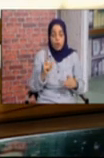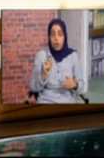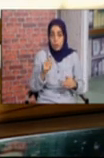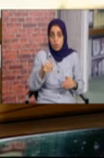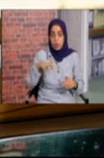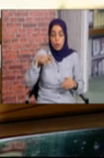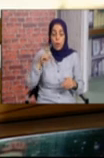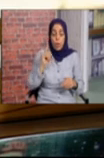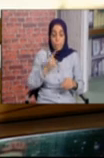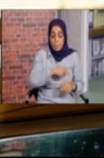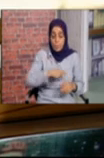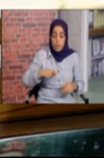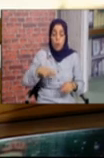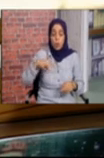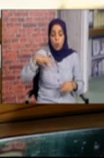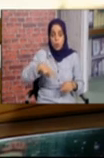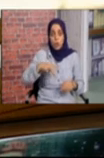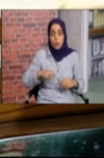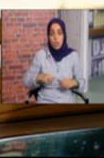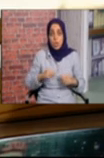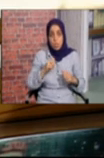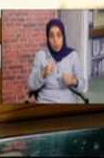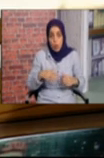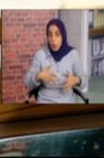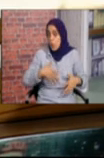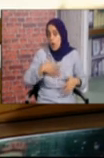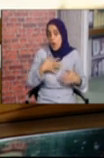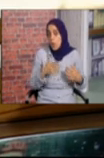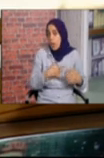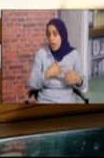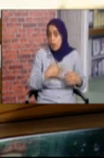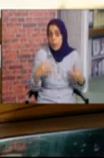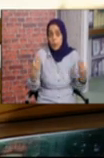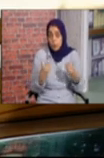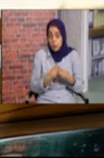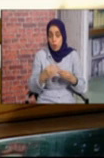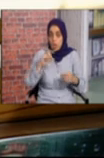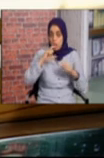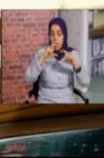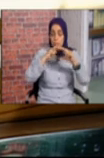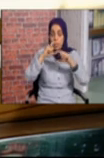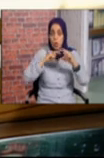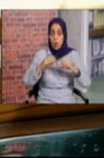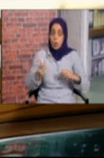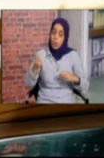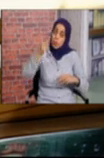15118، اي حد يقدر يتواصل معانا، سواء هو حابب ان هو يروح البنك ويتبرع